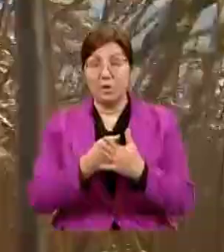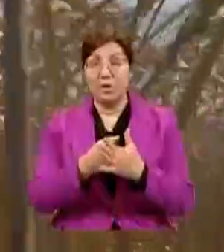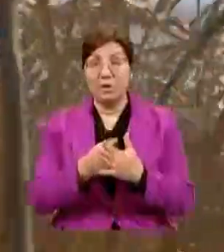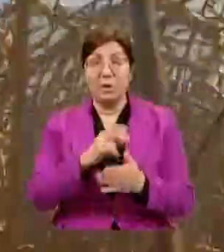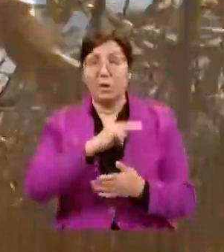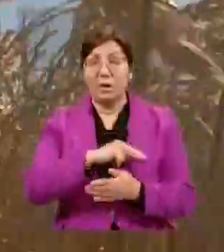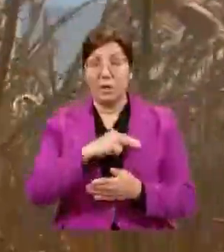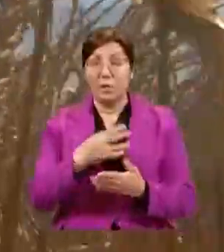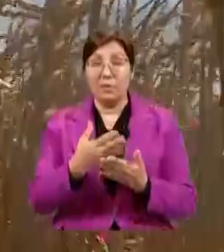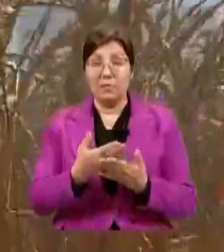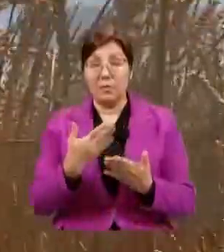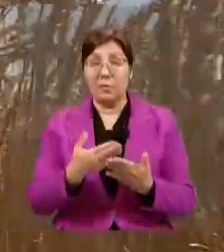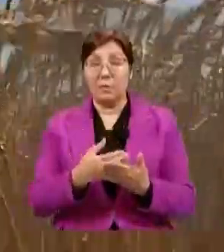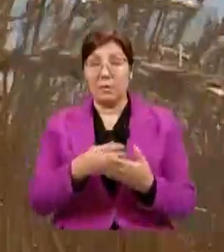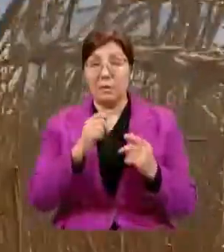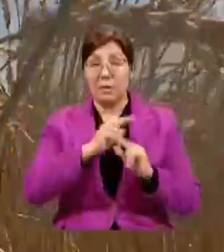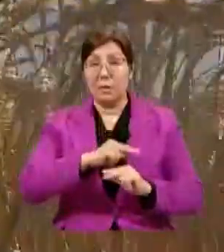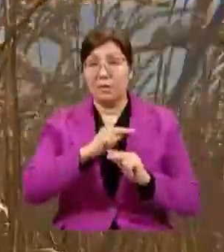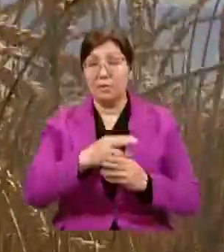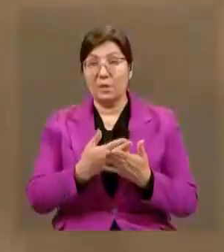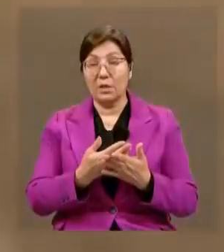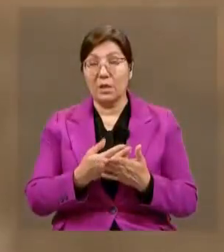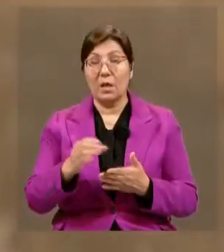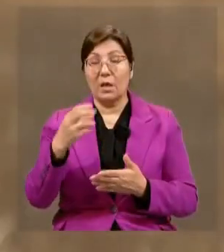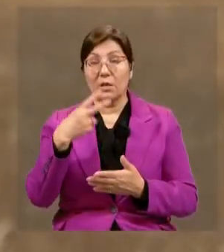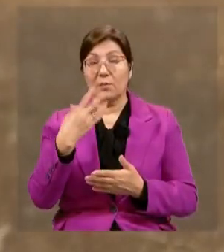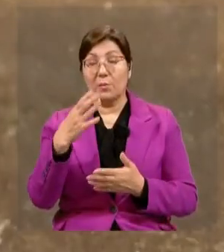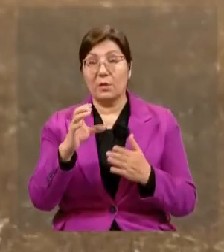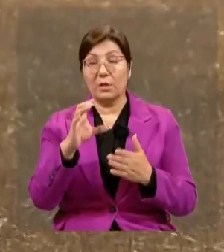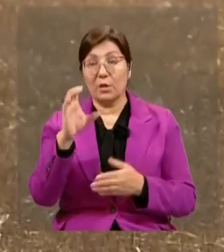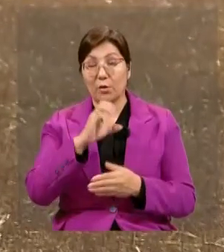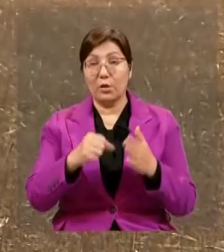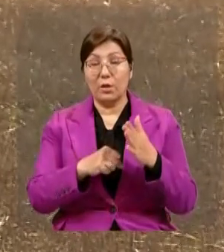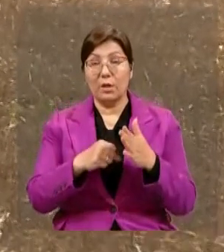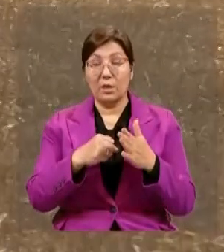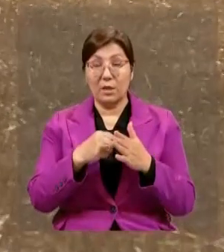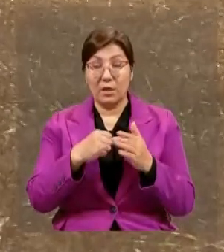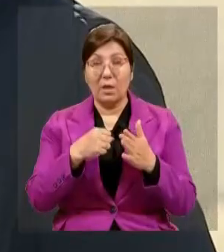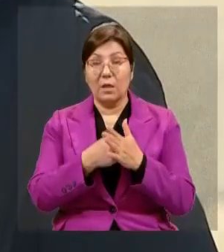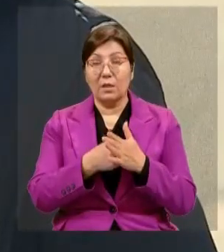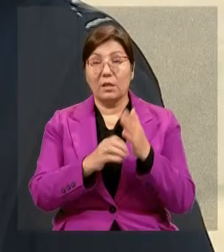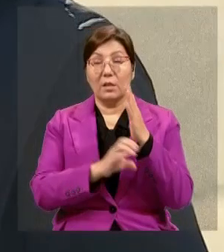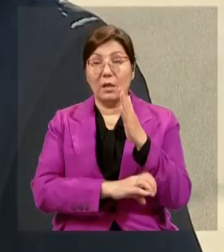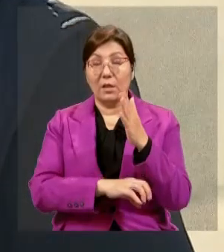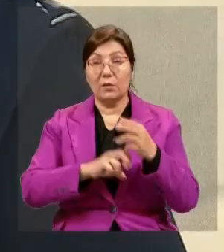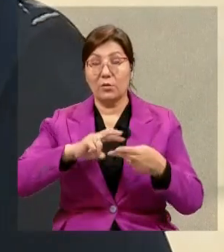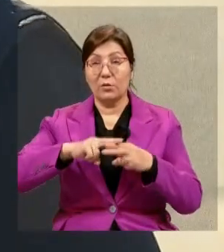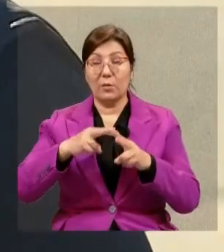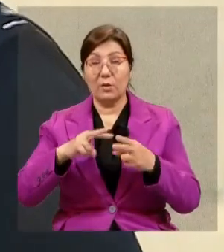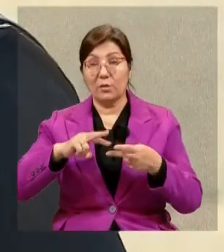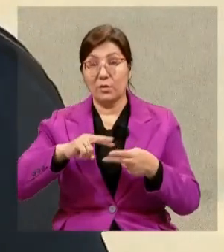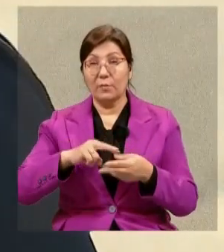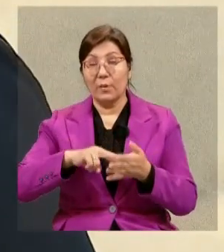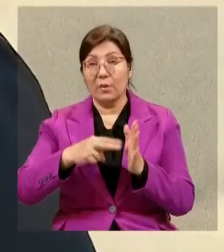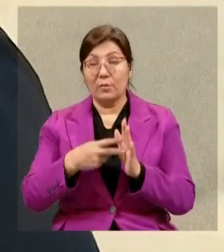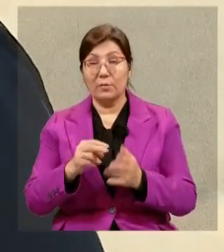Кәсіпкер өз сөзінде биылғы егіс жұмыстарын 42-тің 25 дейін аяқтауды жоспарлап отырғанын айтты. Биылғы жыл необычный жыл.